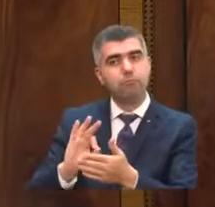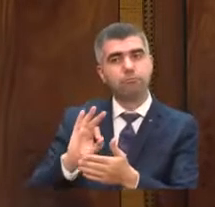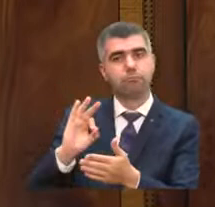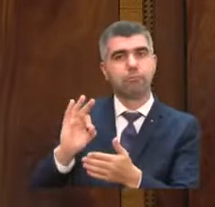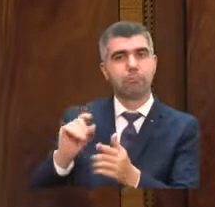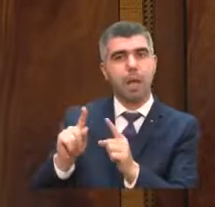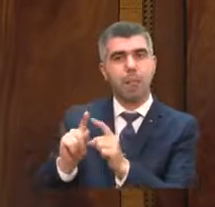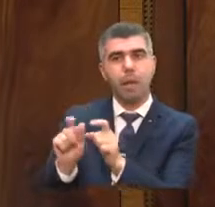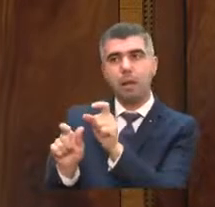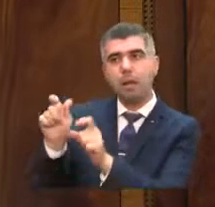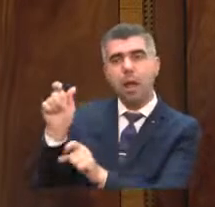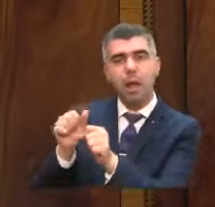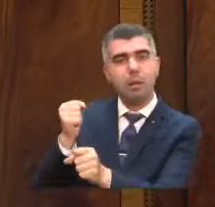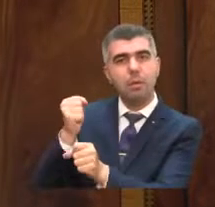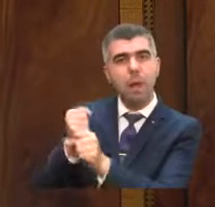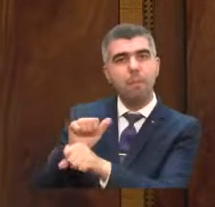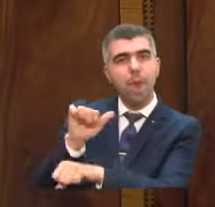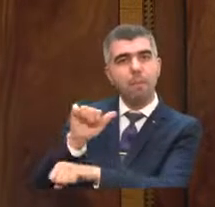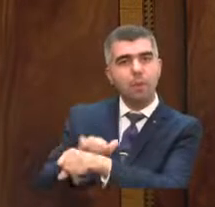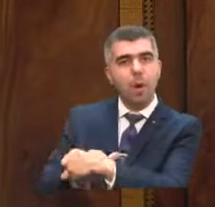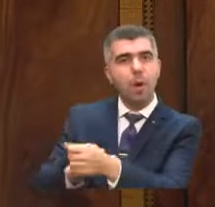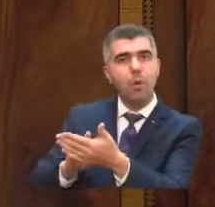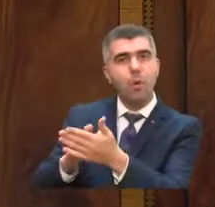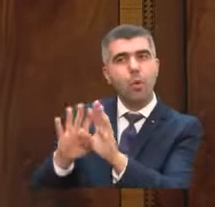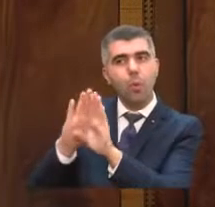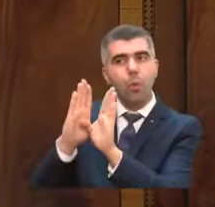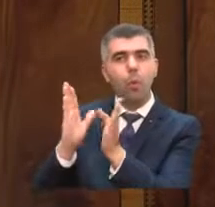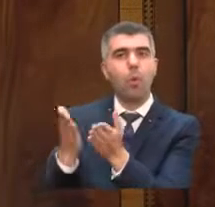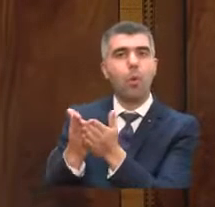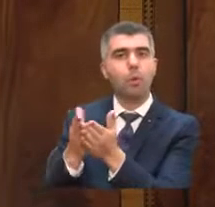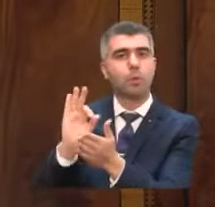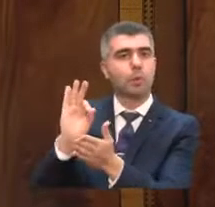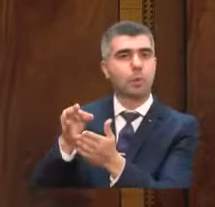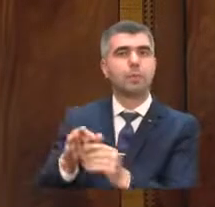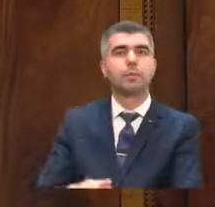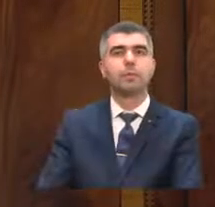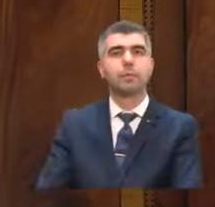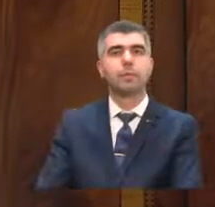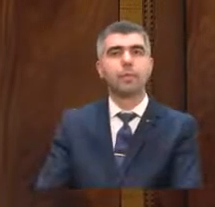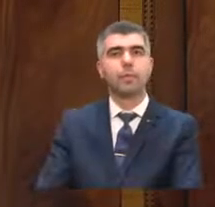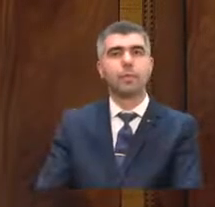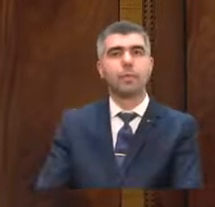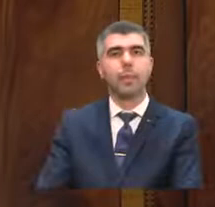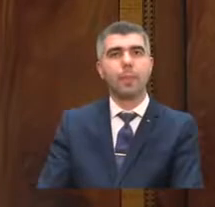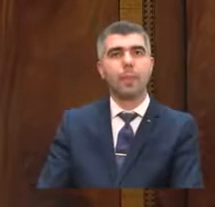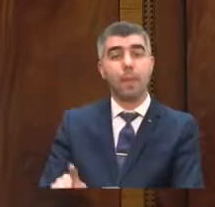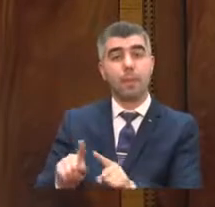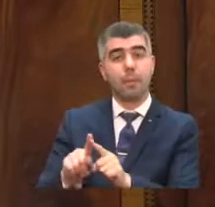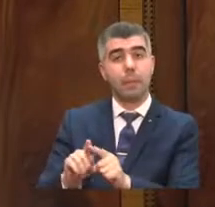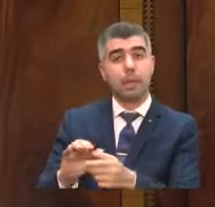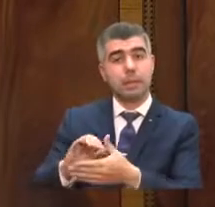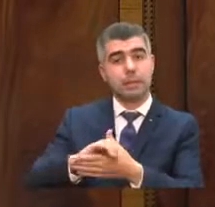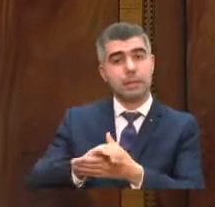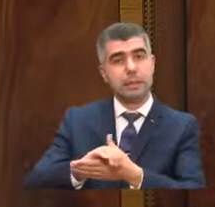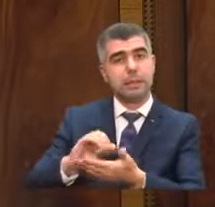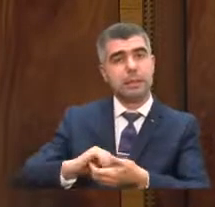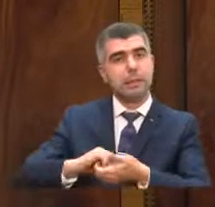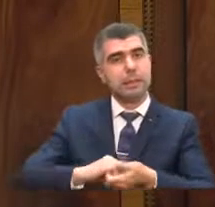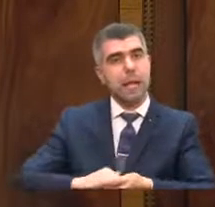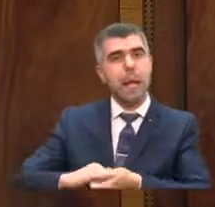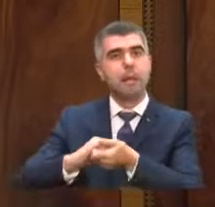حقوق المشغلين وكذلك حقوق المشغلين. وطبيعة الحال كاين الاتحاد العام لمقاولات المغرب